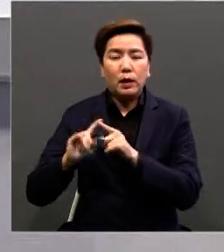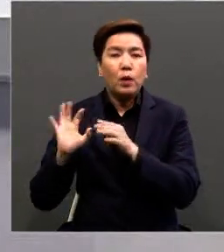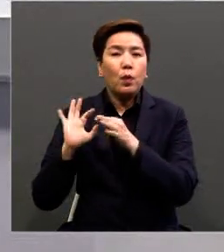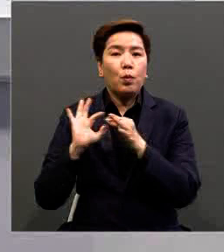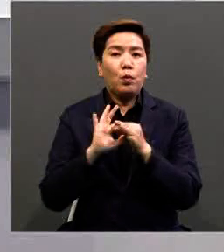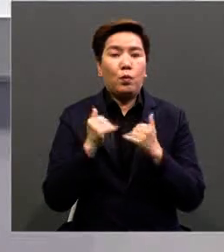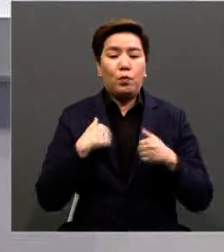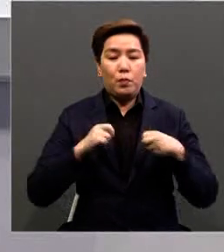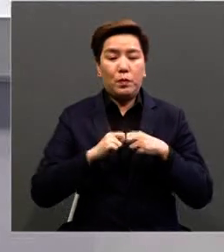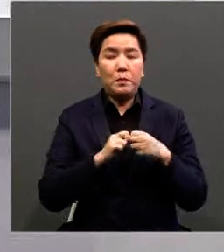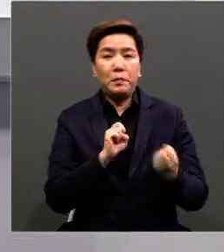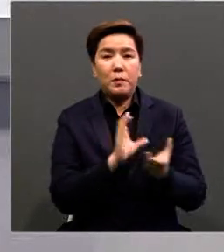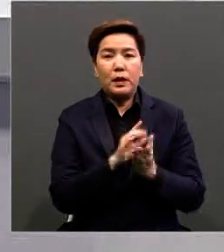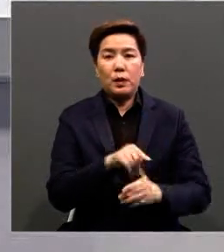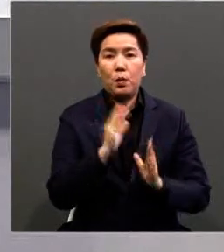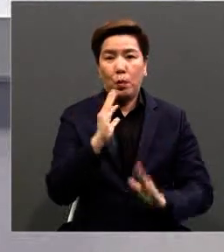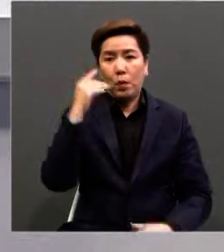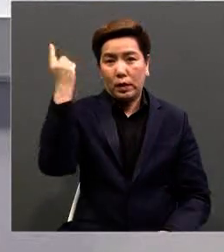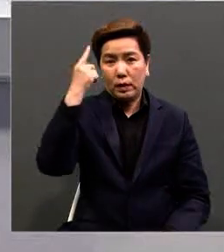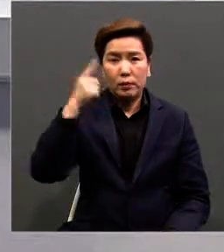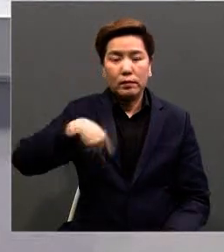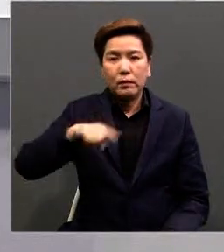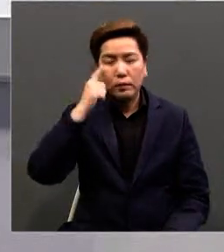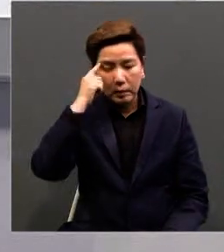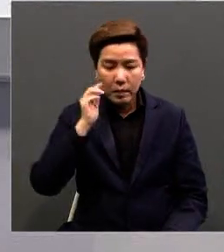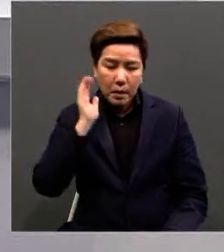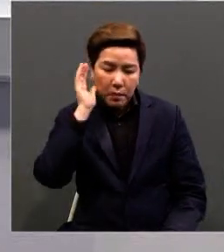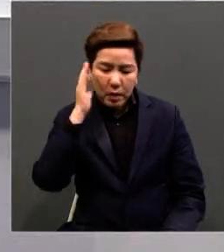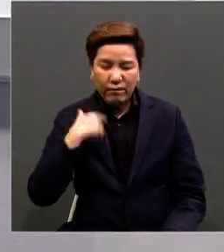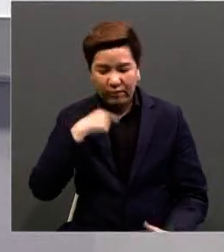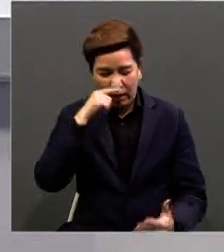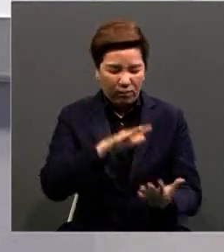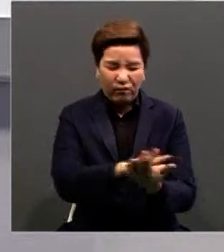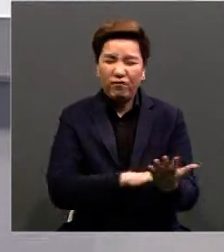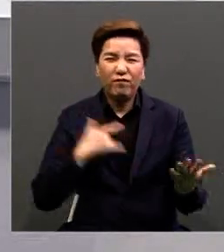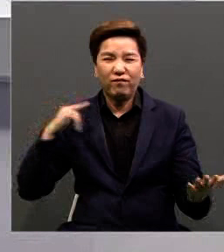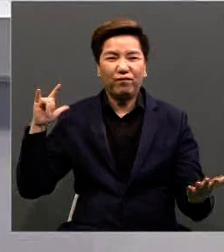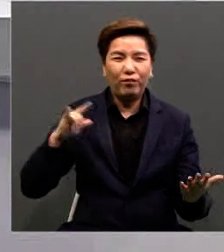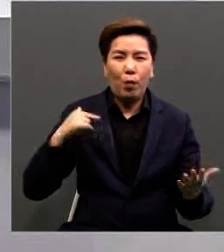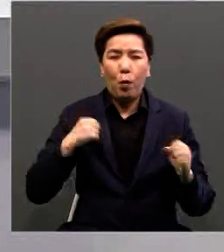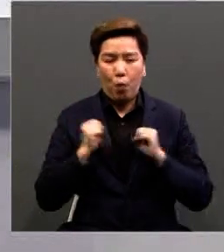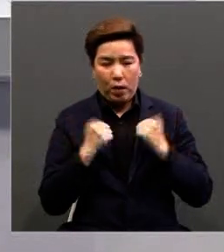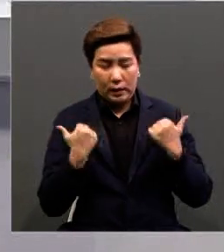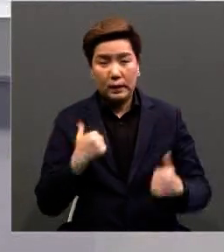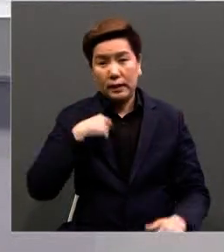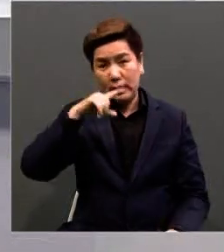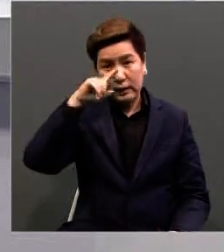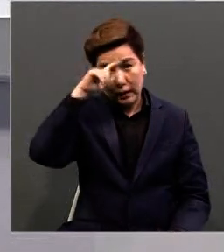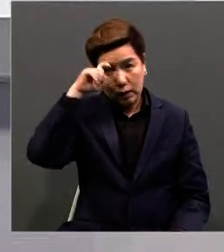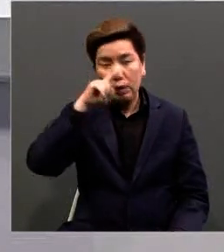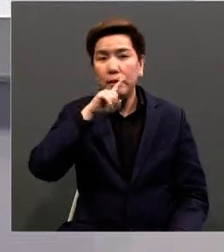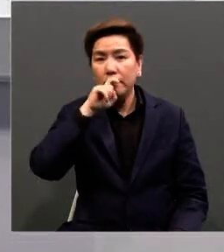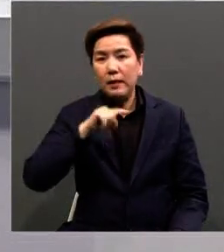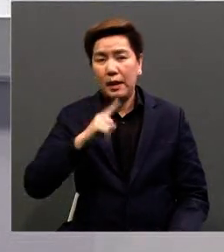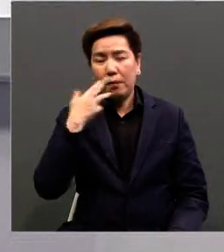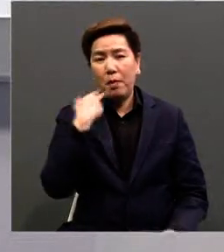งว่าพอเหตุการณ์ที่เกิดขึ้นเนี่ยมันทำให้นักท่องเที่ยวขาดความเชื่อมั่นไม่กล้ามาเที่ยวไหมแล้วเนี่ยวันนี้คือวันเสาร์สุดสัปดาห์แรก